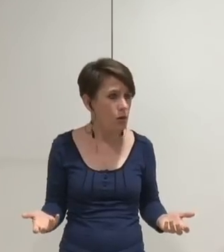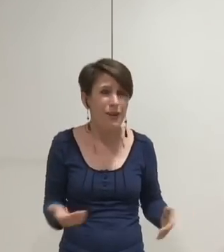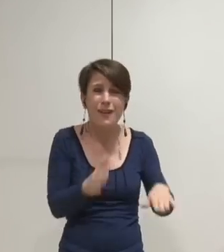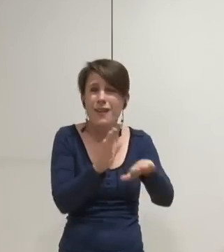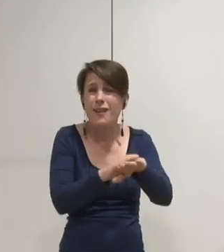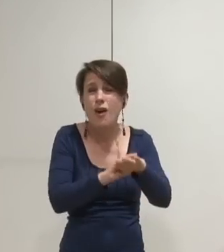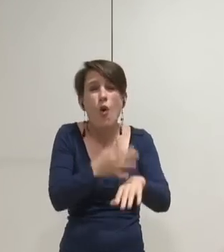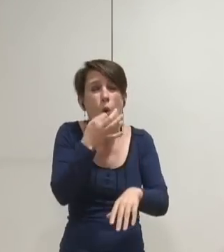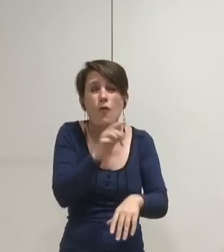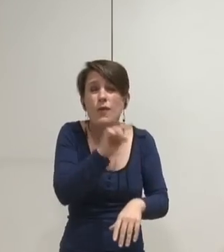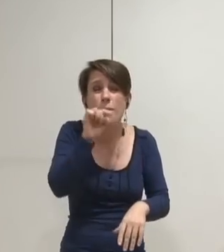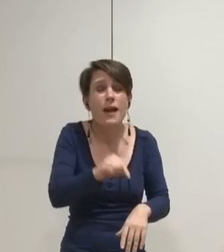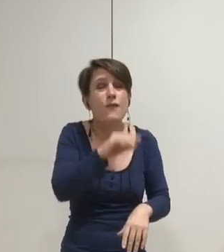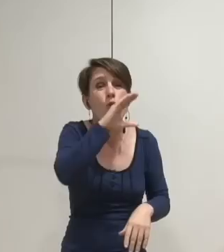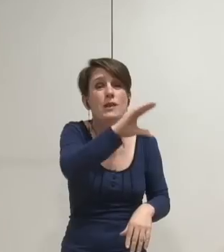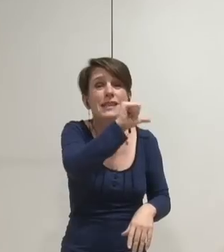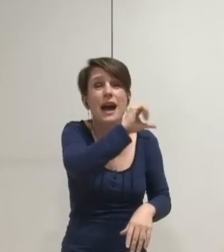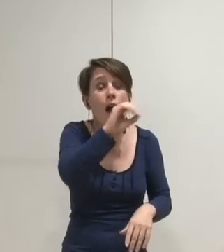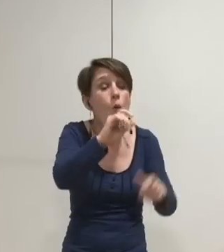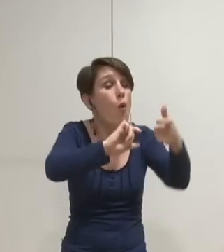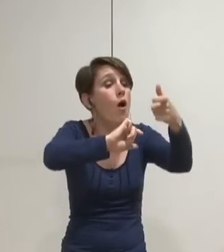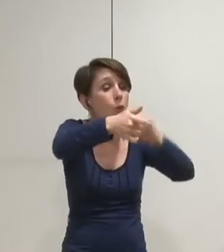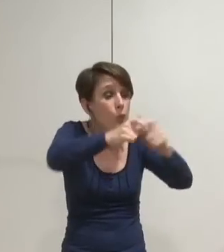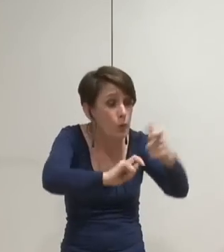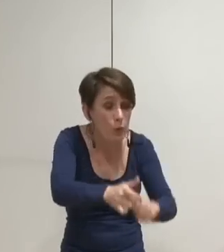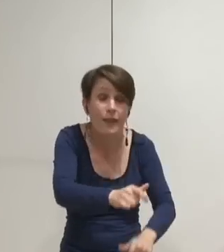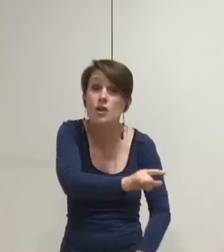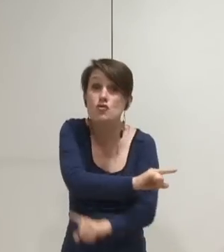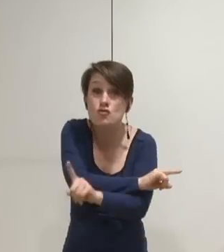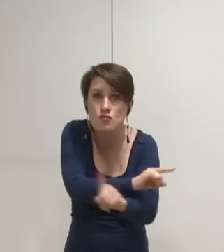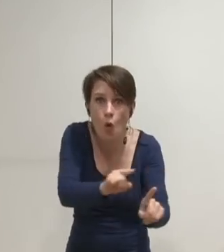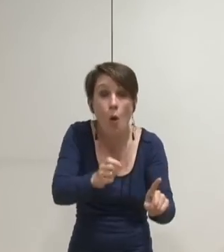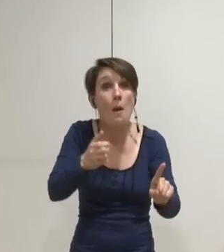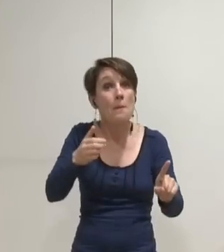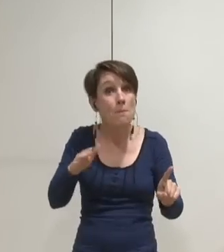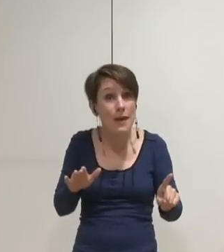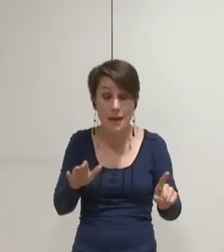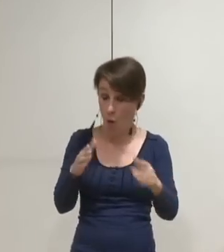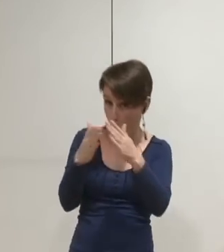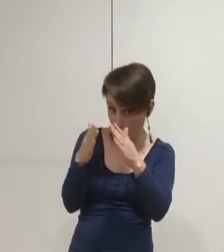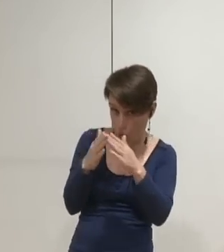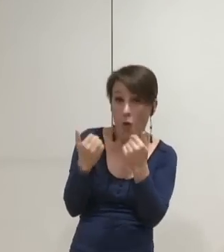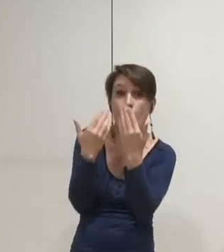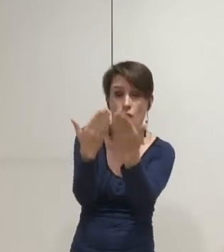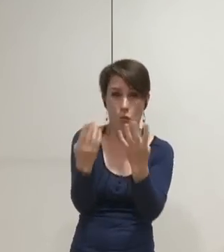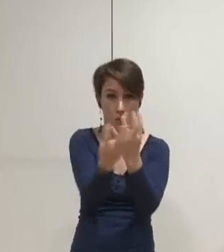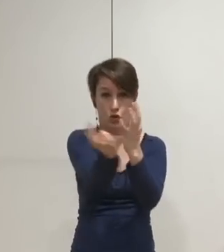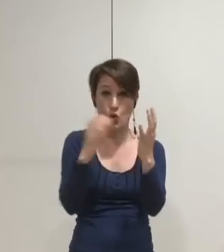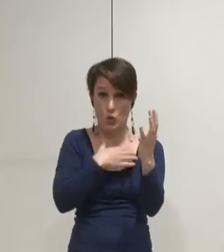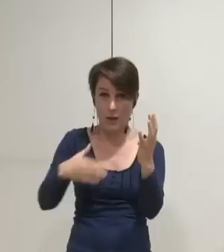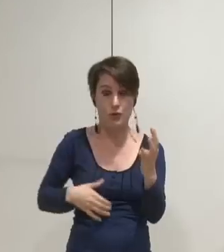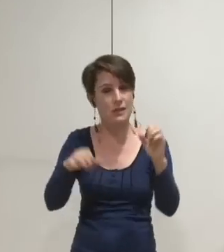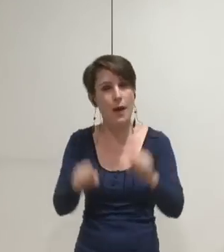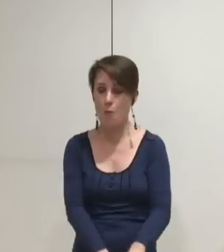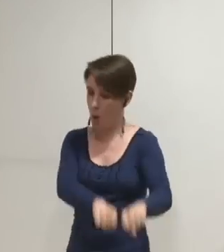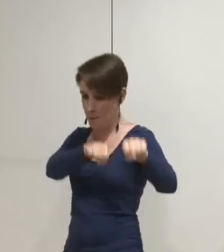l'ordre de la CAO nous vous demandons d'assumer le rôle souverain du conseil municipal vous nous dites ce soir